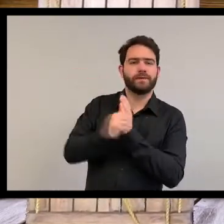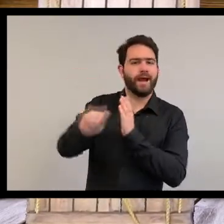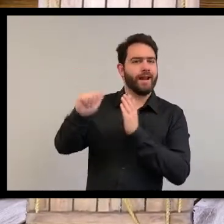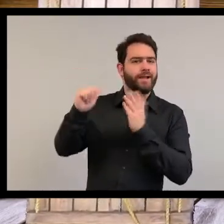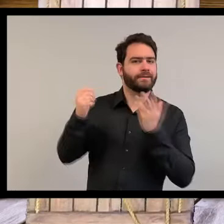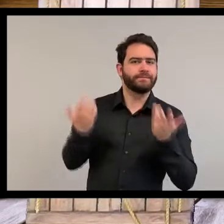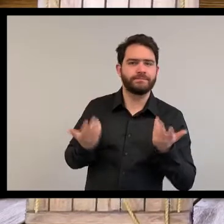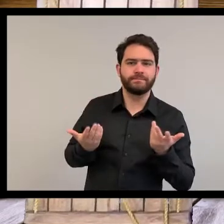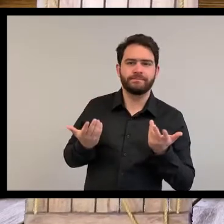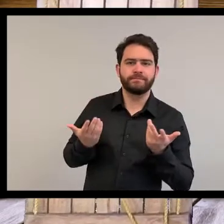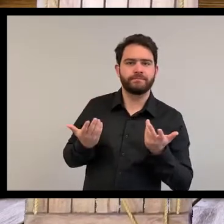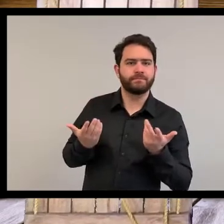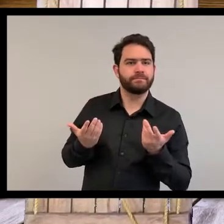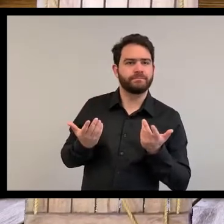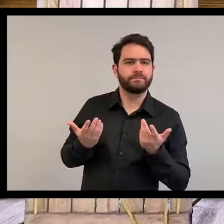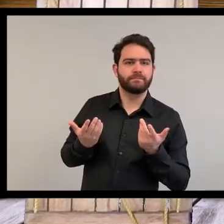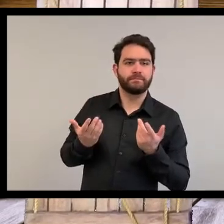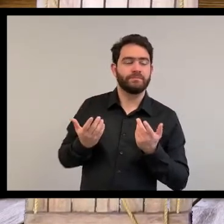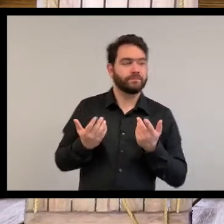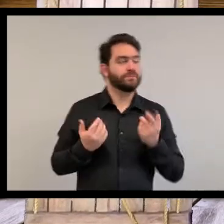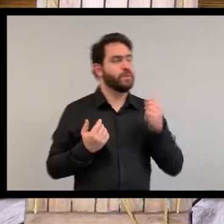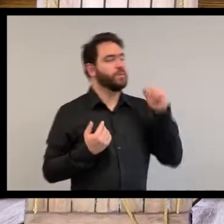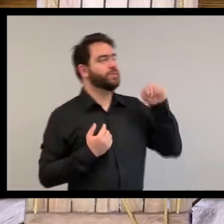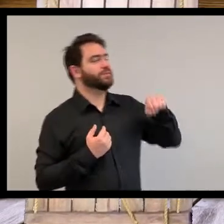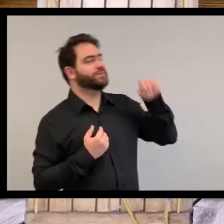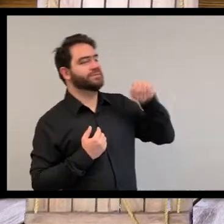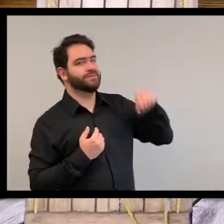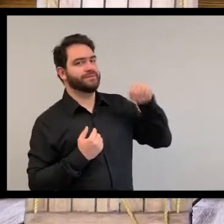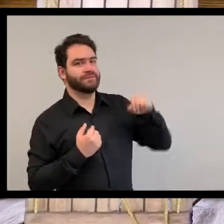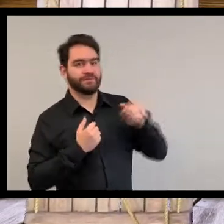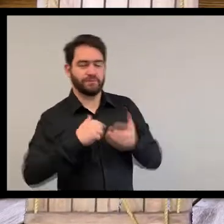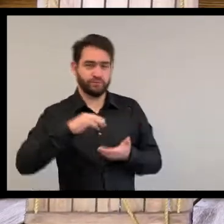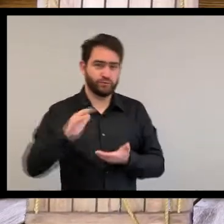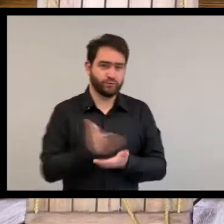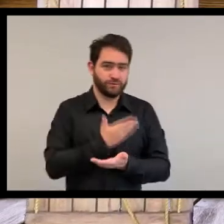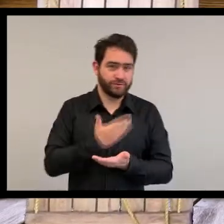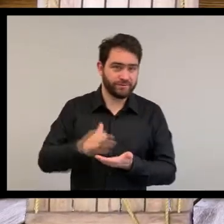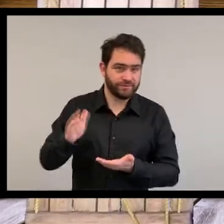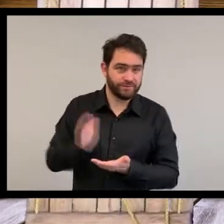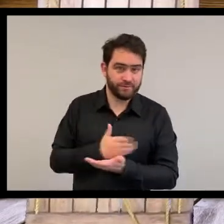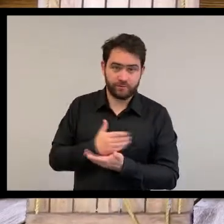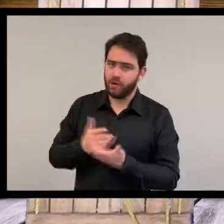mes amis, dit, ben, vous avez certainement quelques talents.